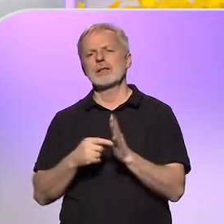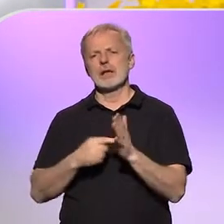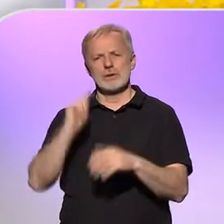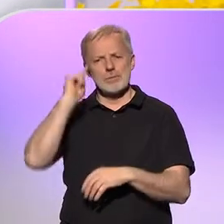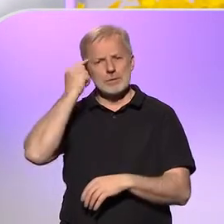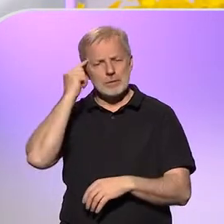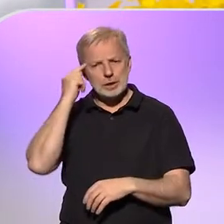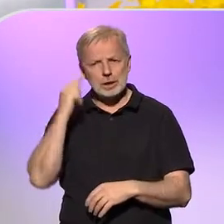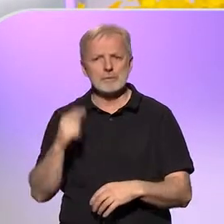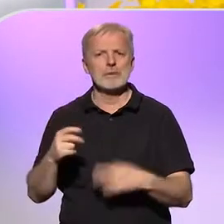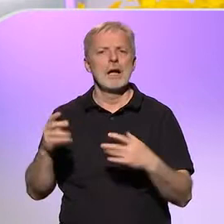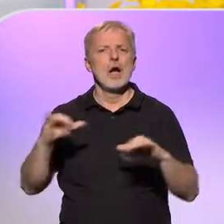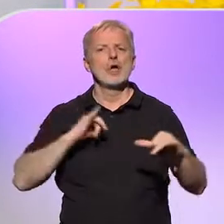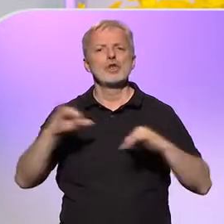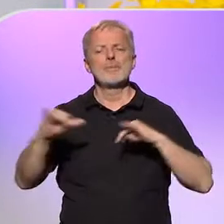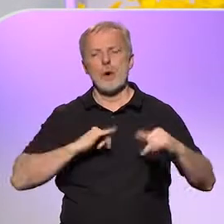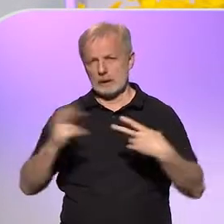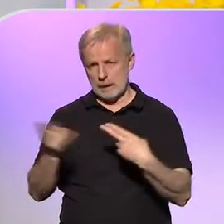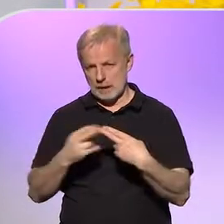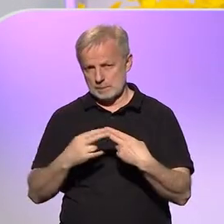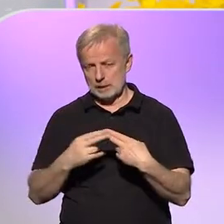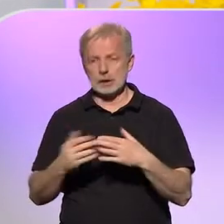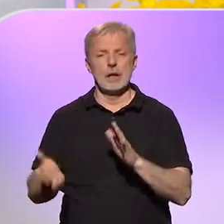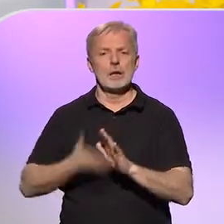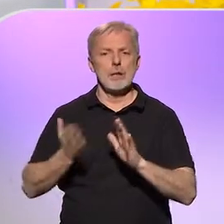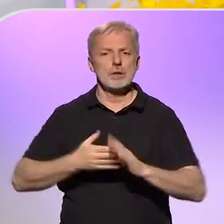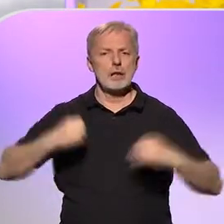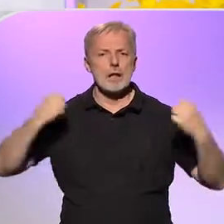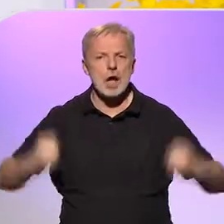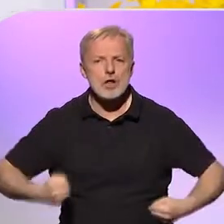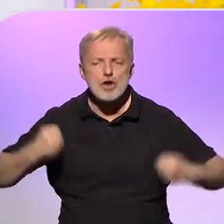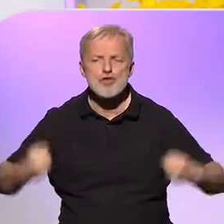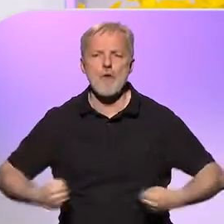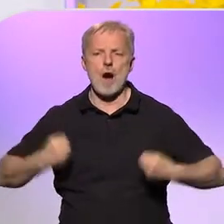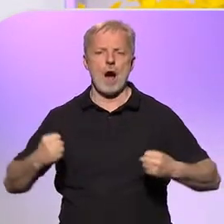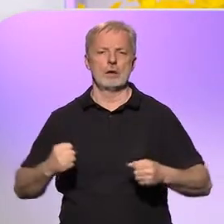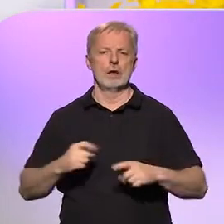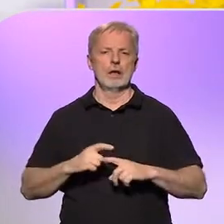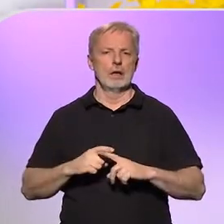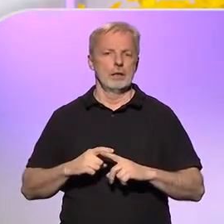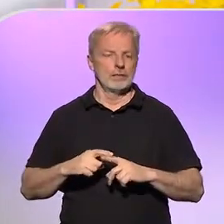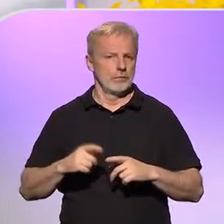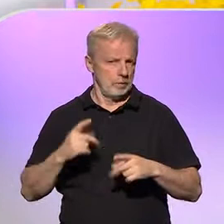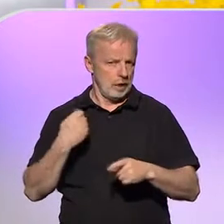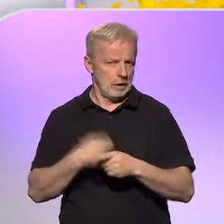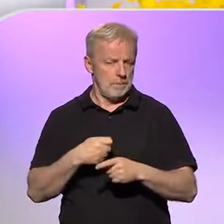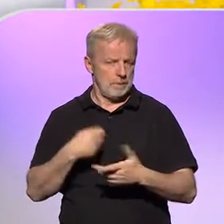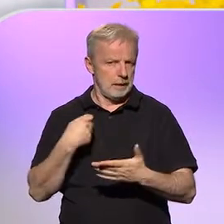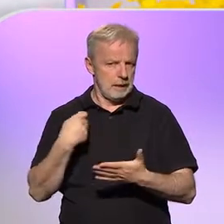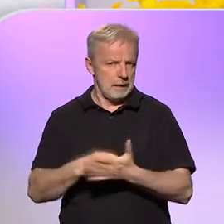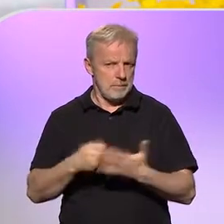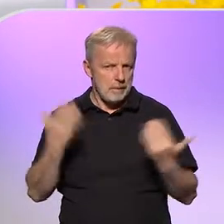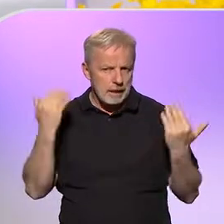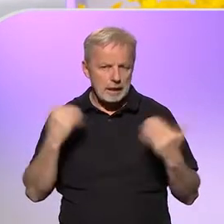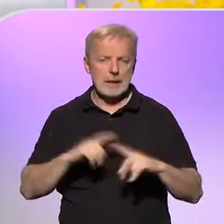jsou rizikové sporty. Jestli když jedu někam lyžovat a budu jen tak na dovolené, nebudu závodit, nebo když jedu na moře, nebo když se